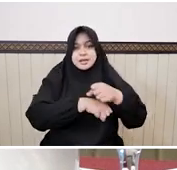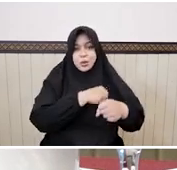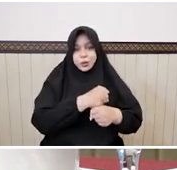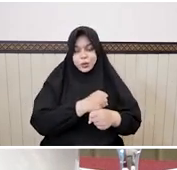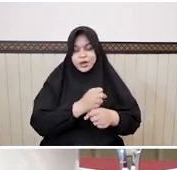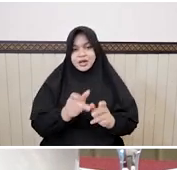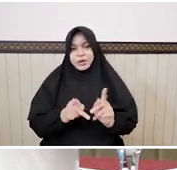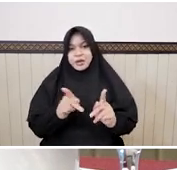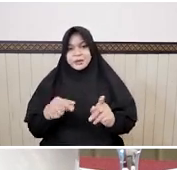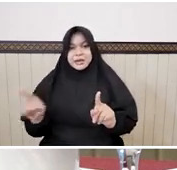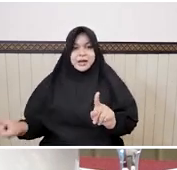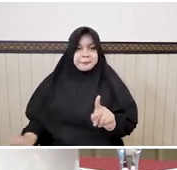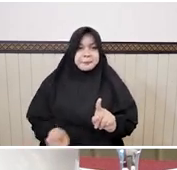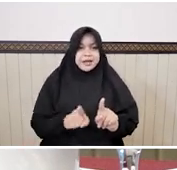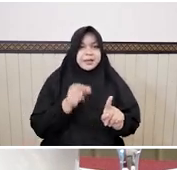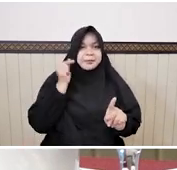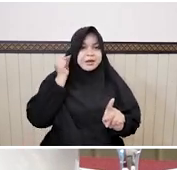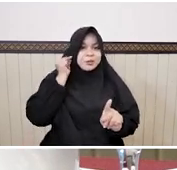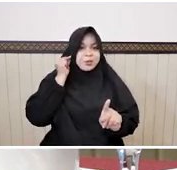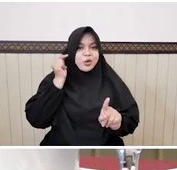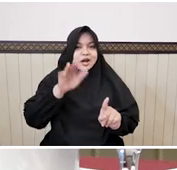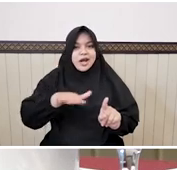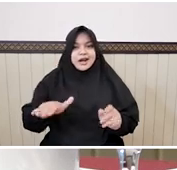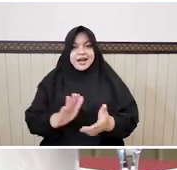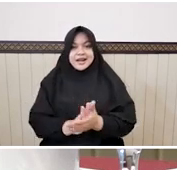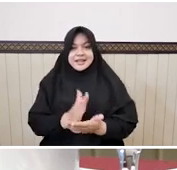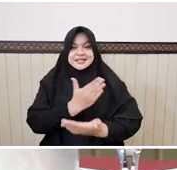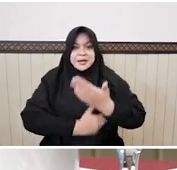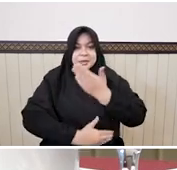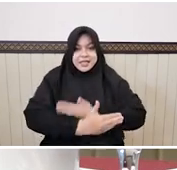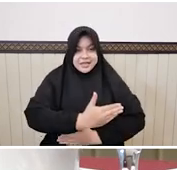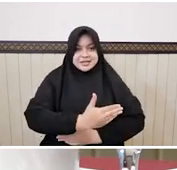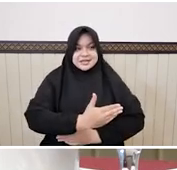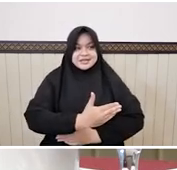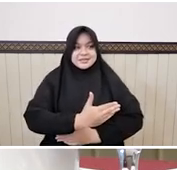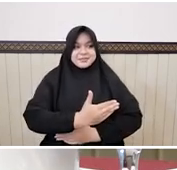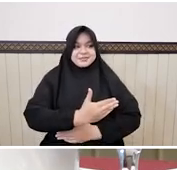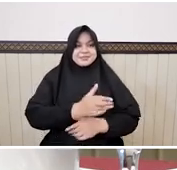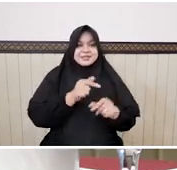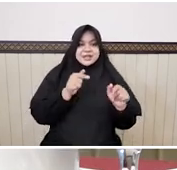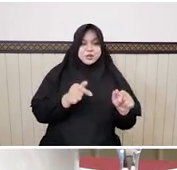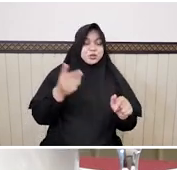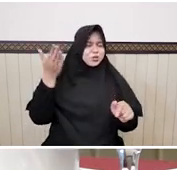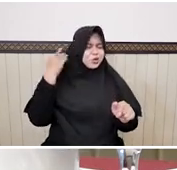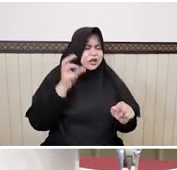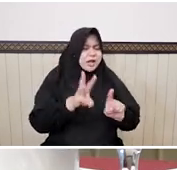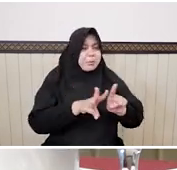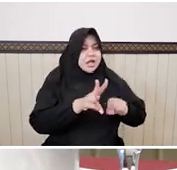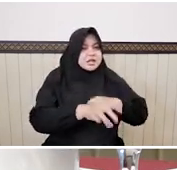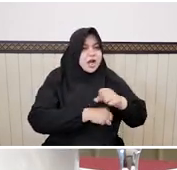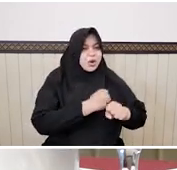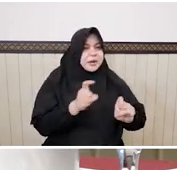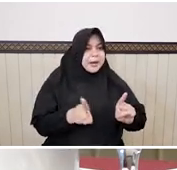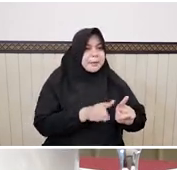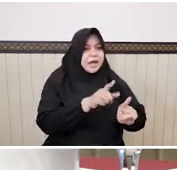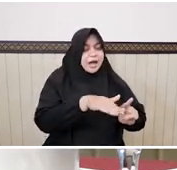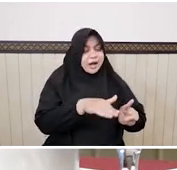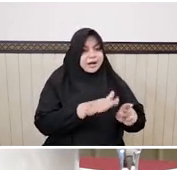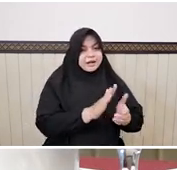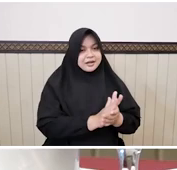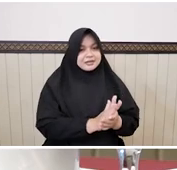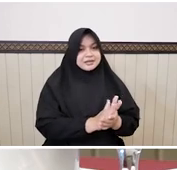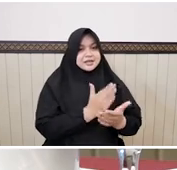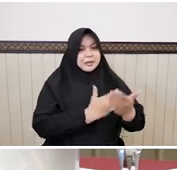ketika kemudian mendampingi perempuan anak dan disabilitas gitu ya Eh kasus itu akan